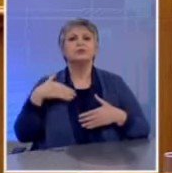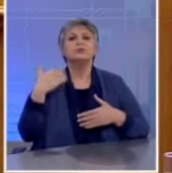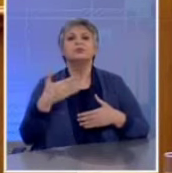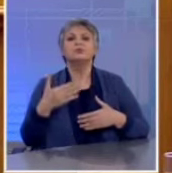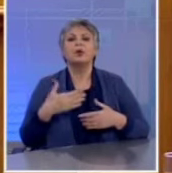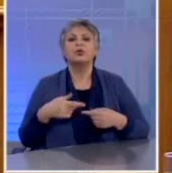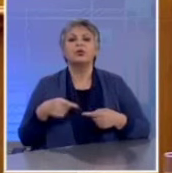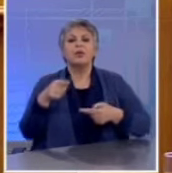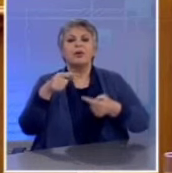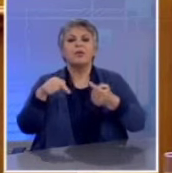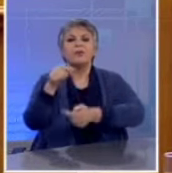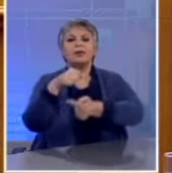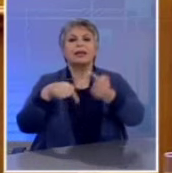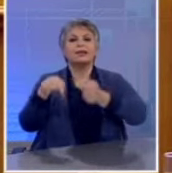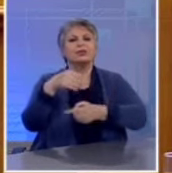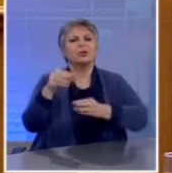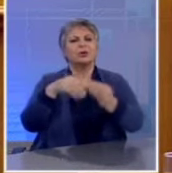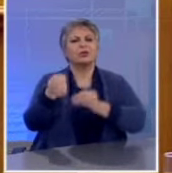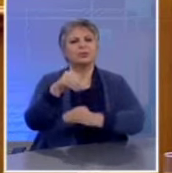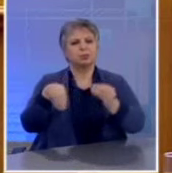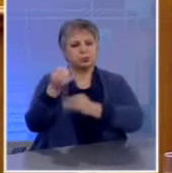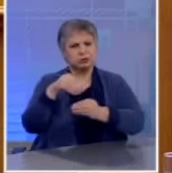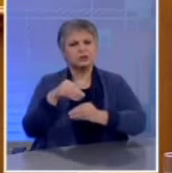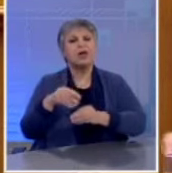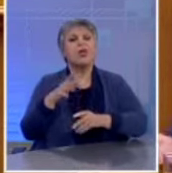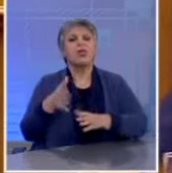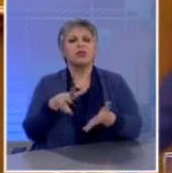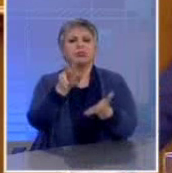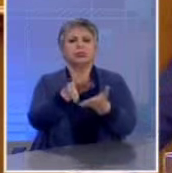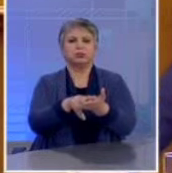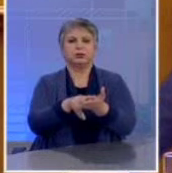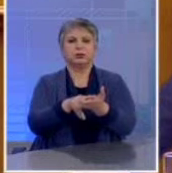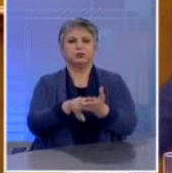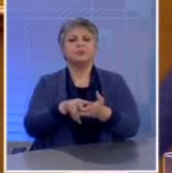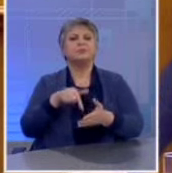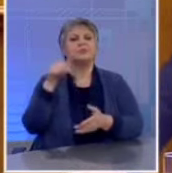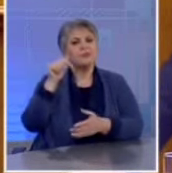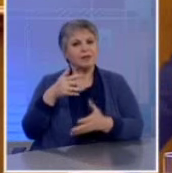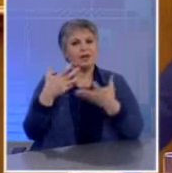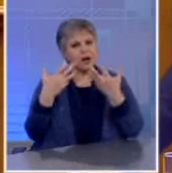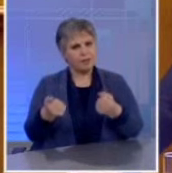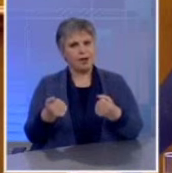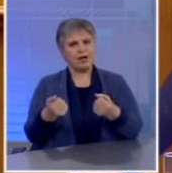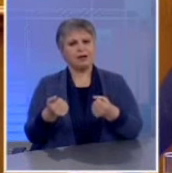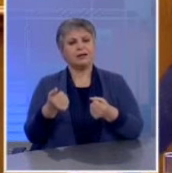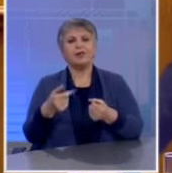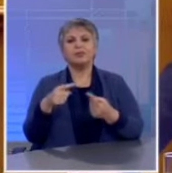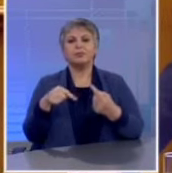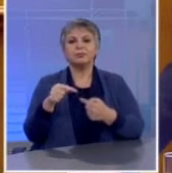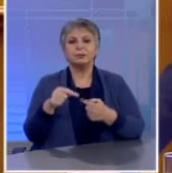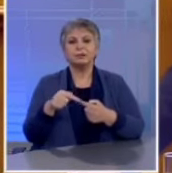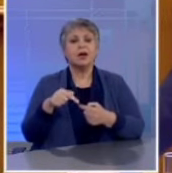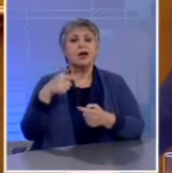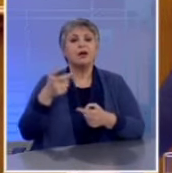συναλλαγών που πραγματοποιούσαν μεγάλοι επιχειρηματικοί όμιλοι της χώρας. Και το κόστος της τροπολογίας